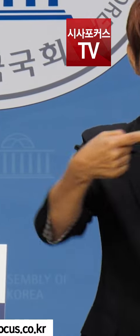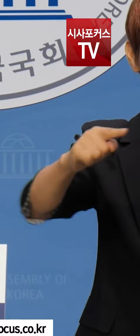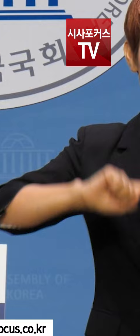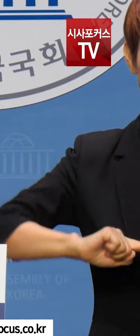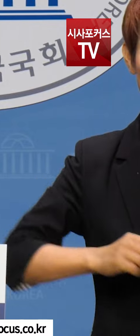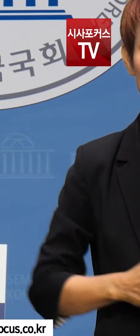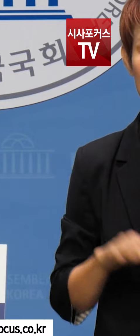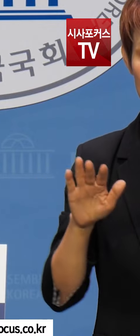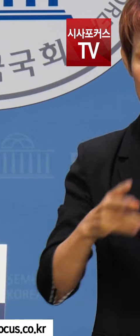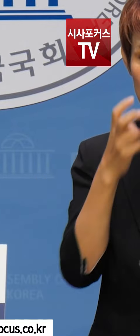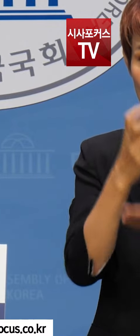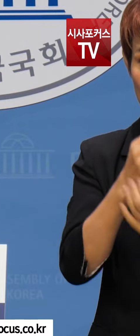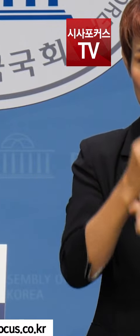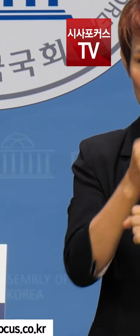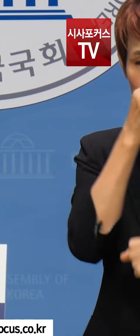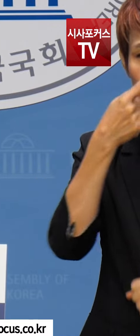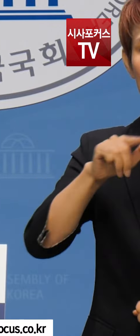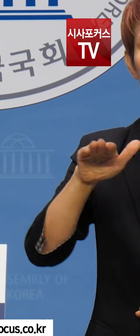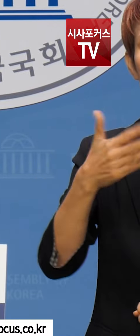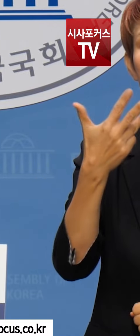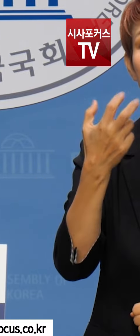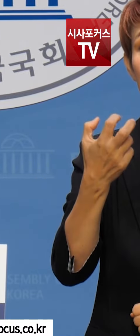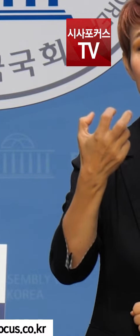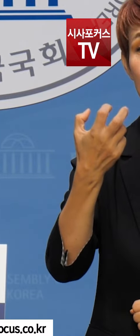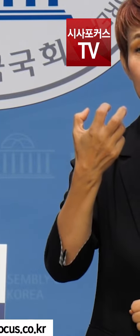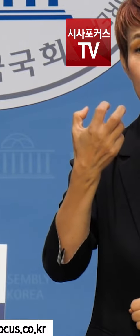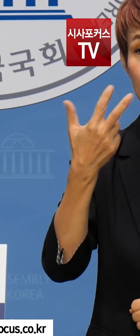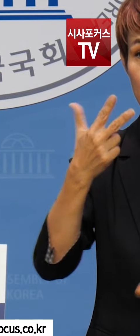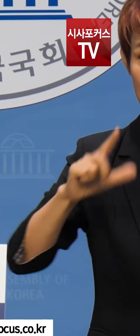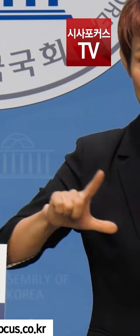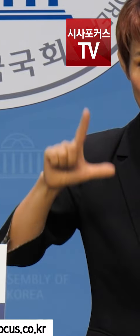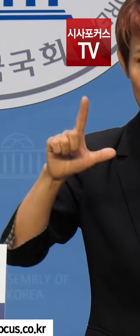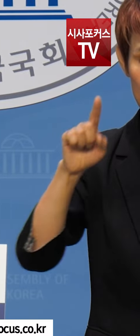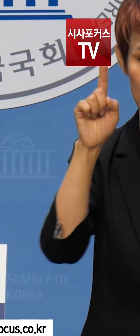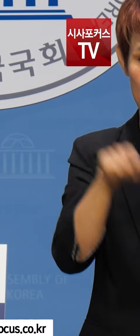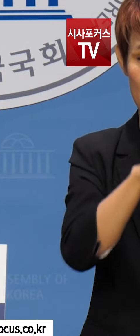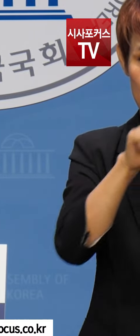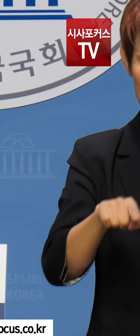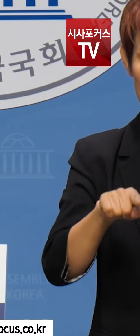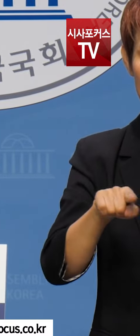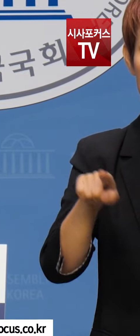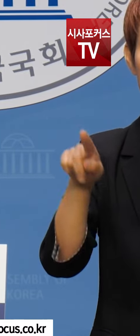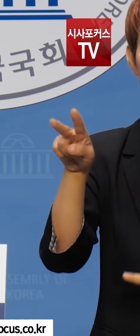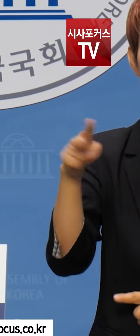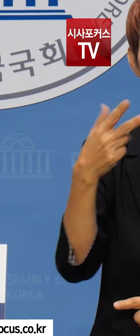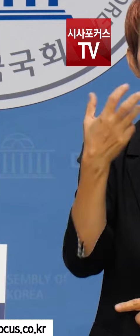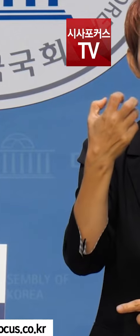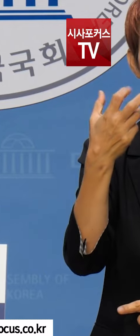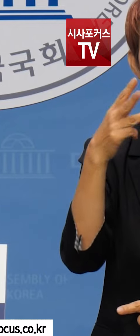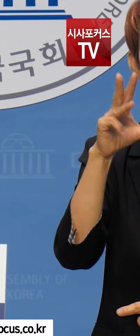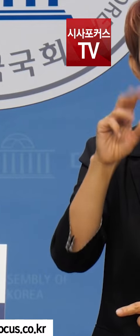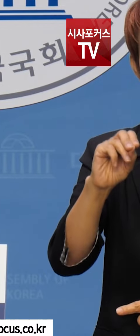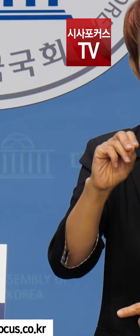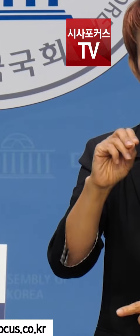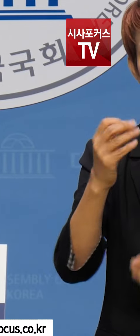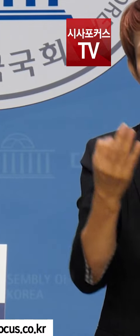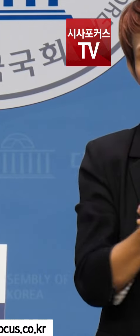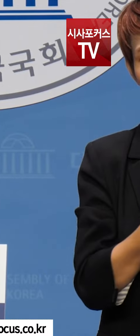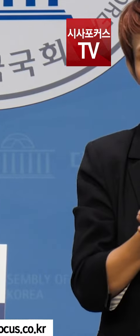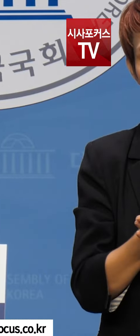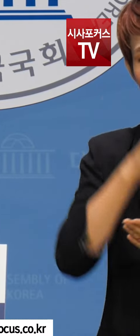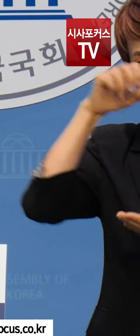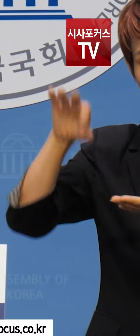현행 헌법이 만들어진 1987년은 1인당 국민 총소득 288만 원, 정부